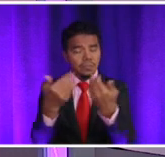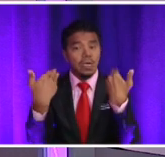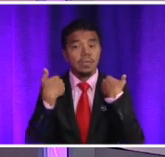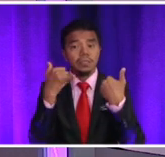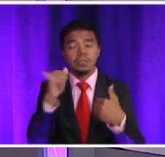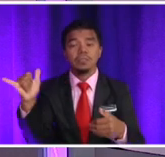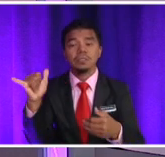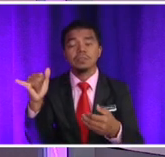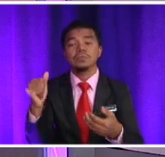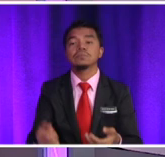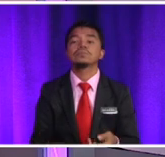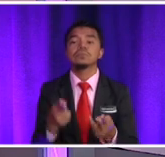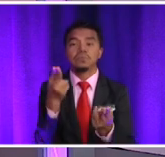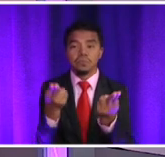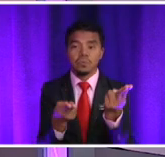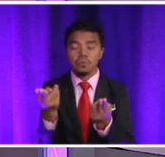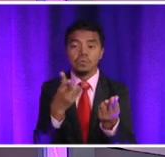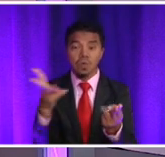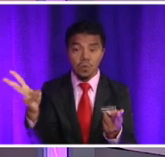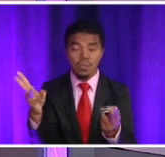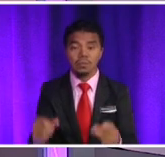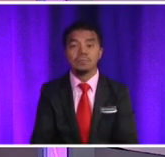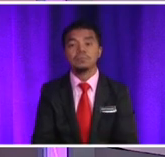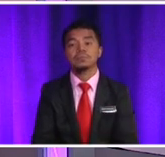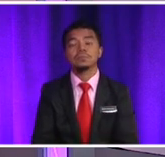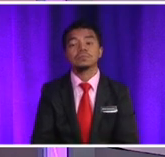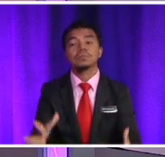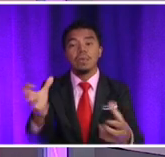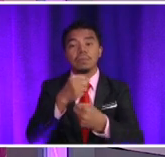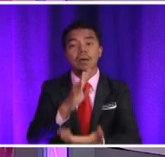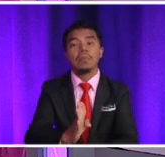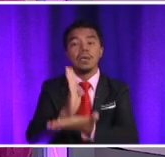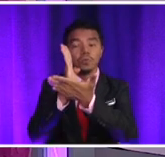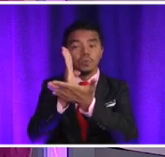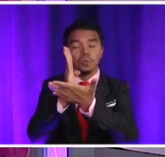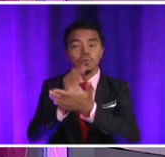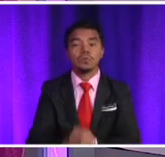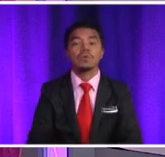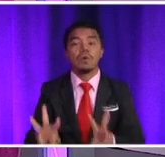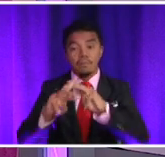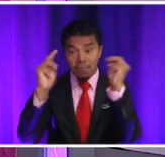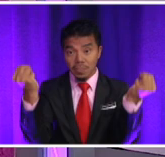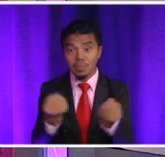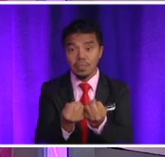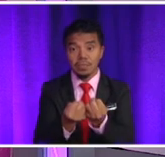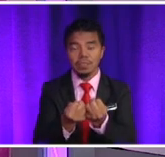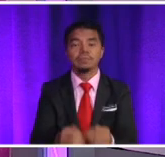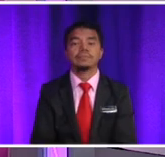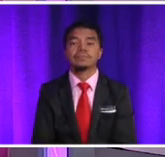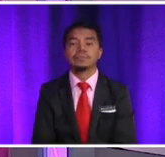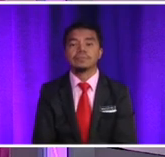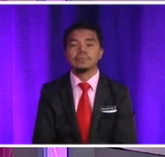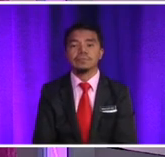dapat meningkatkan taraf hidup bukan dirinya saja tapi masyarakat di sekeliling itu peranan dia yang penting sebagai seorang Usahawan